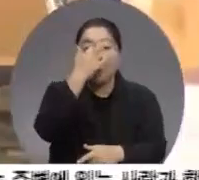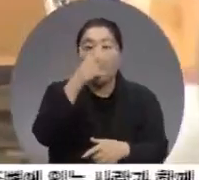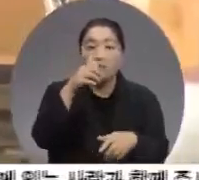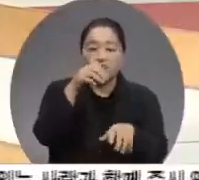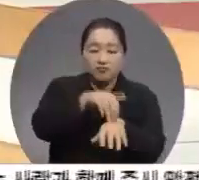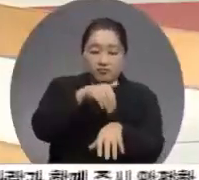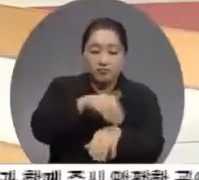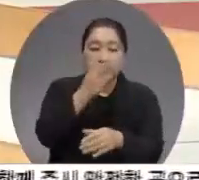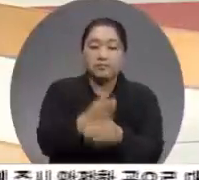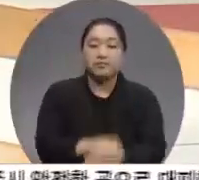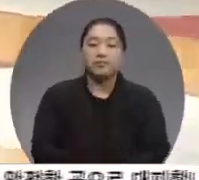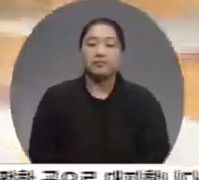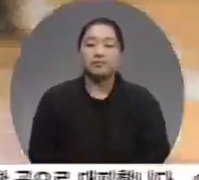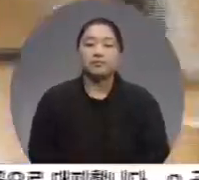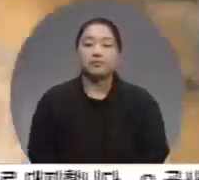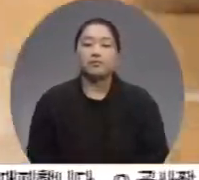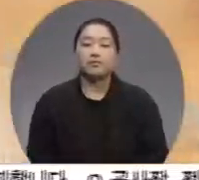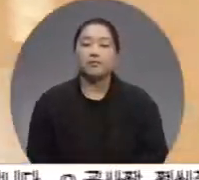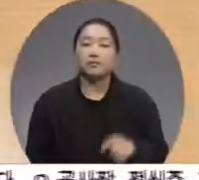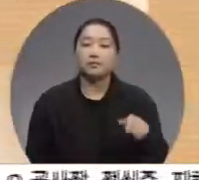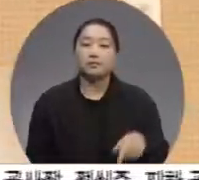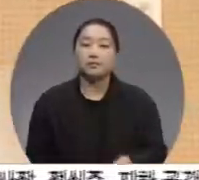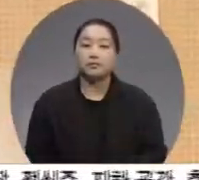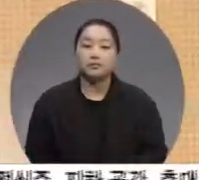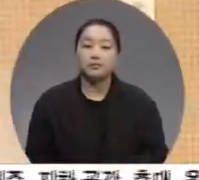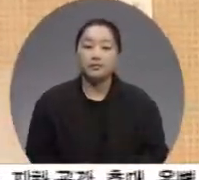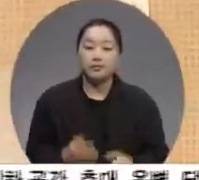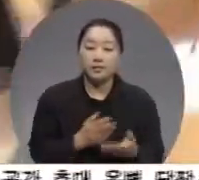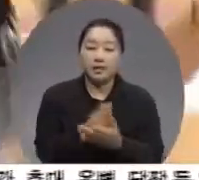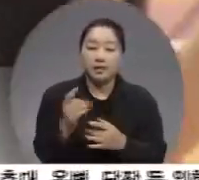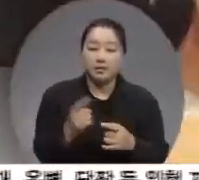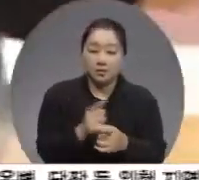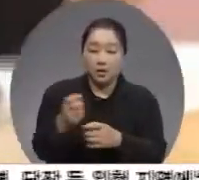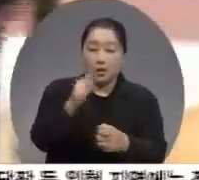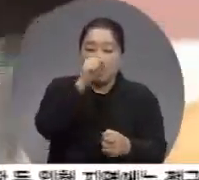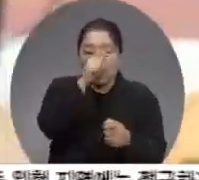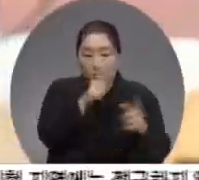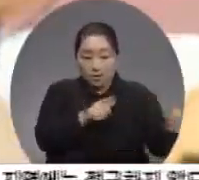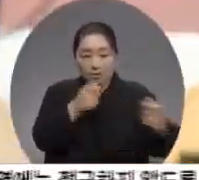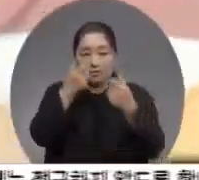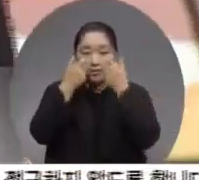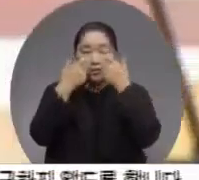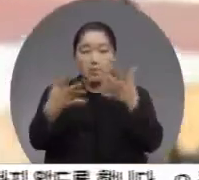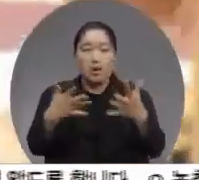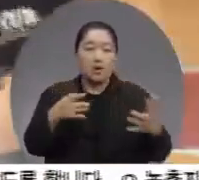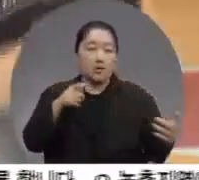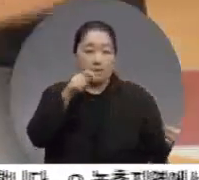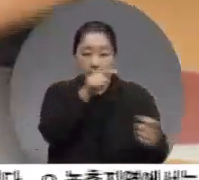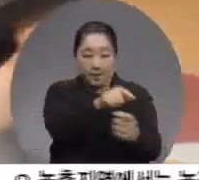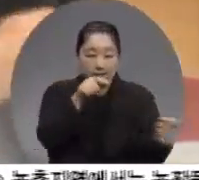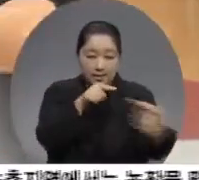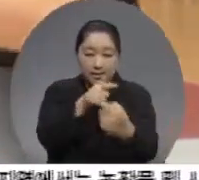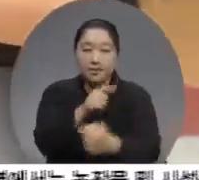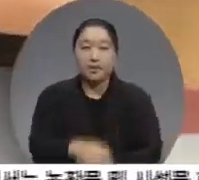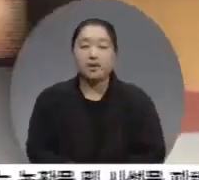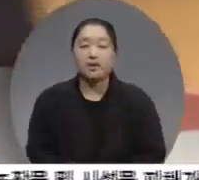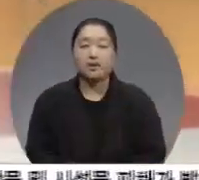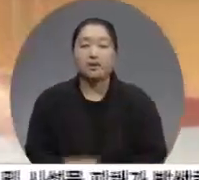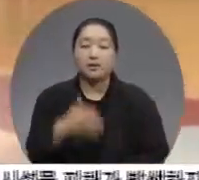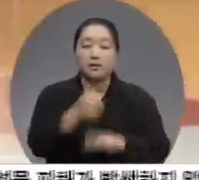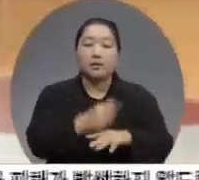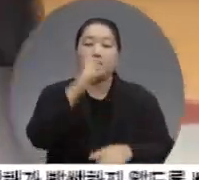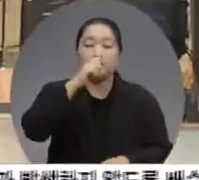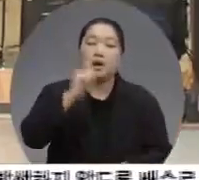중입니다. 상체만을 공격하는 종목 특성상 좁은 거리에서 정확하게 상대해야 합니다. 마지막